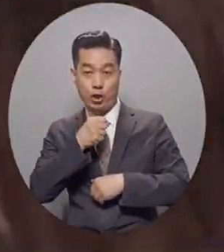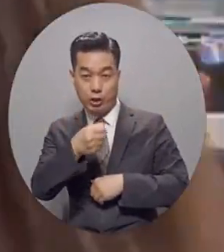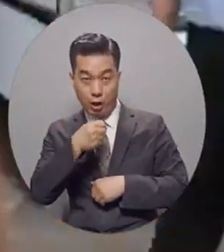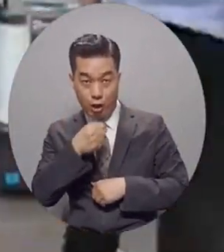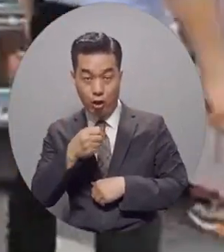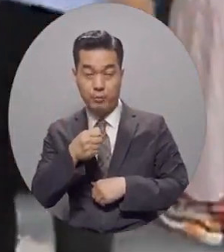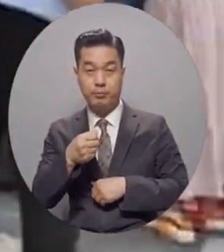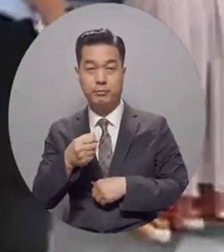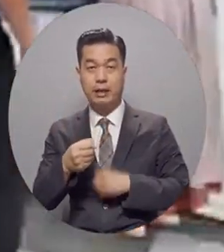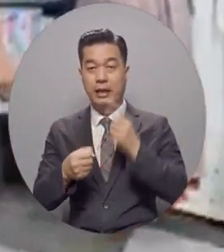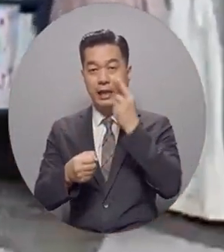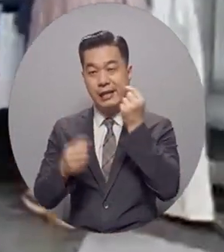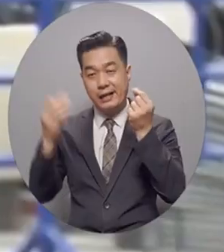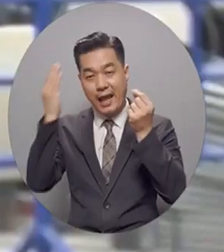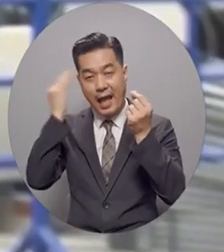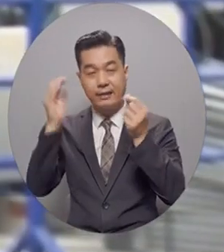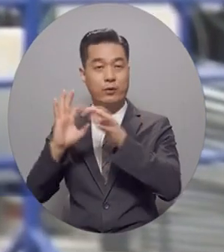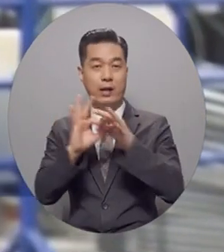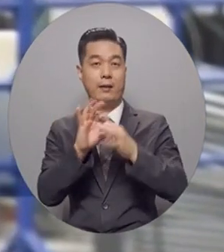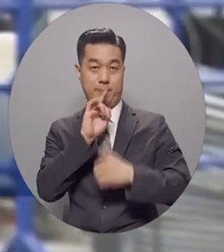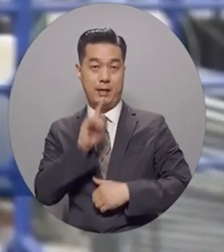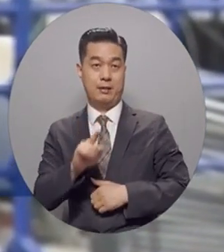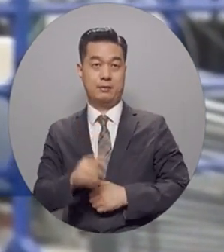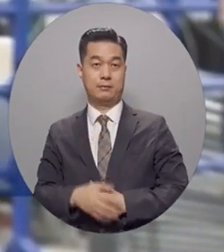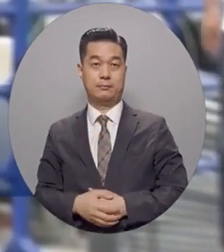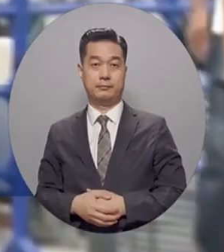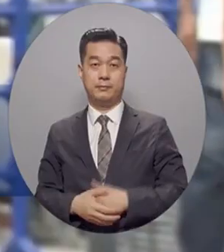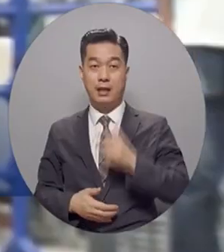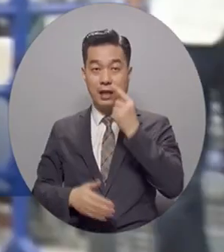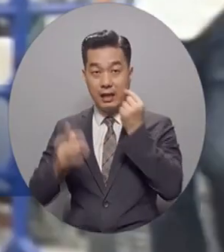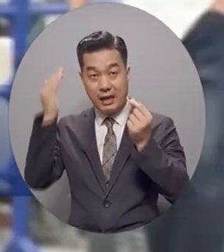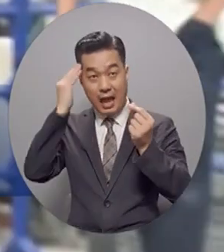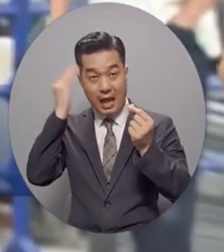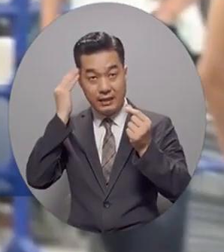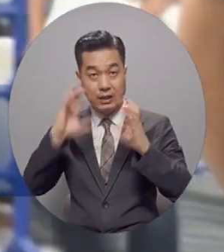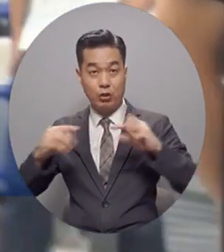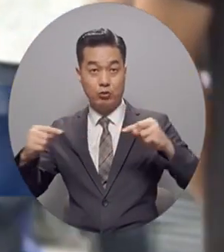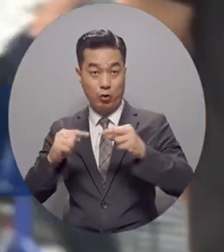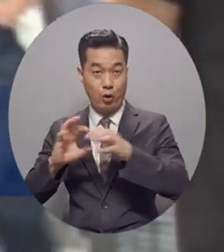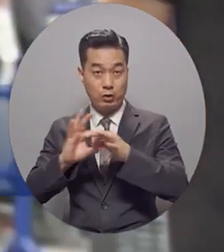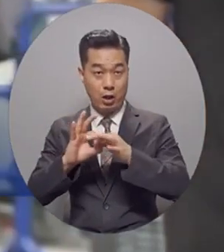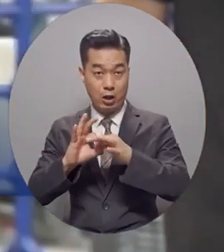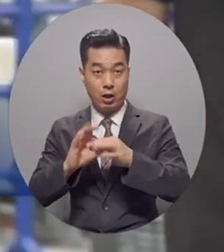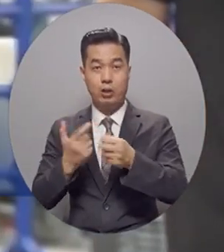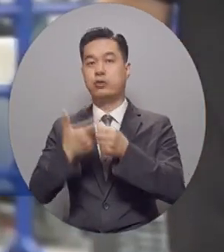일한 관계라는 말을 씁니다. 일한 국가 세조가